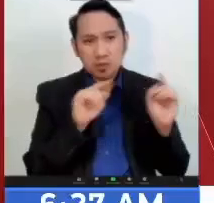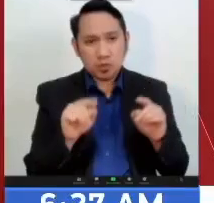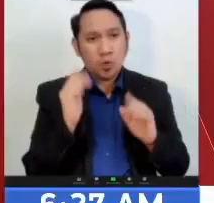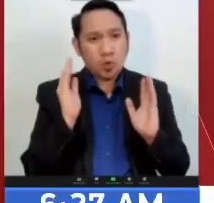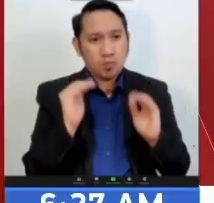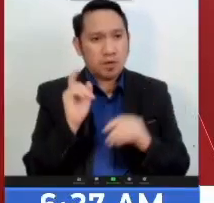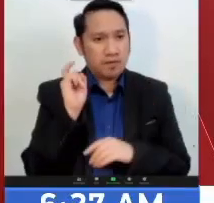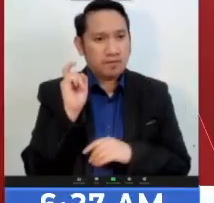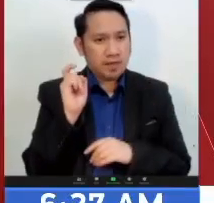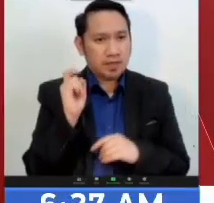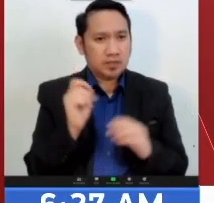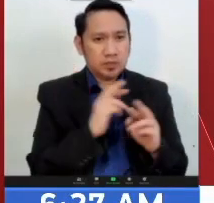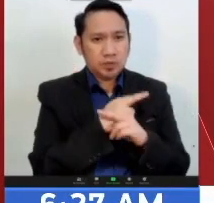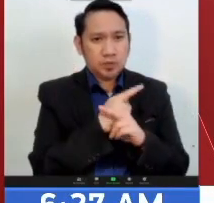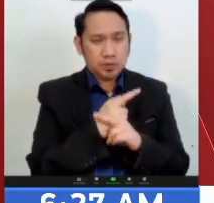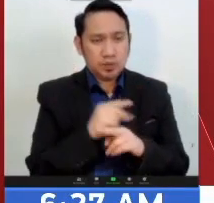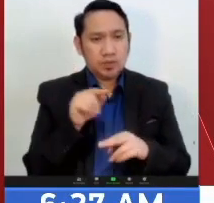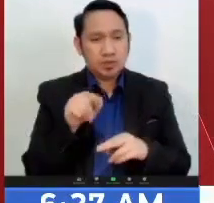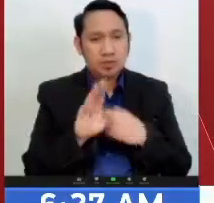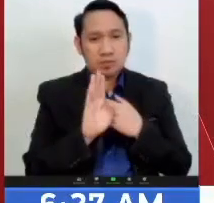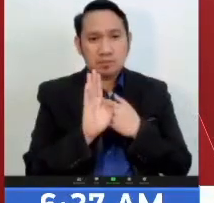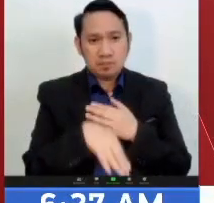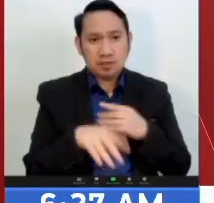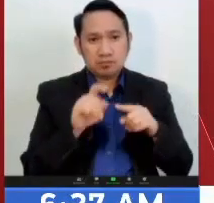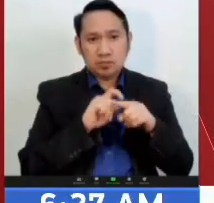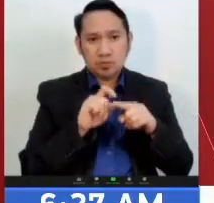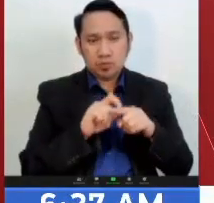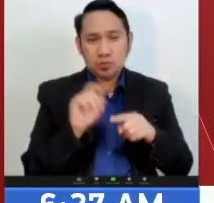power supply diyan sa lugar na 'yan, Darlene.